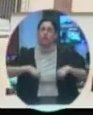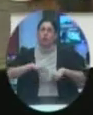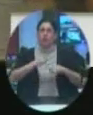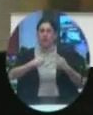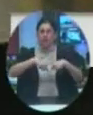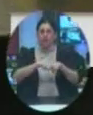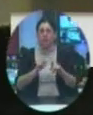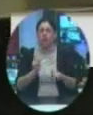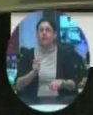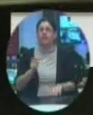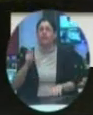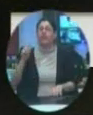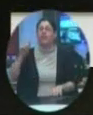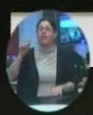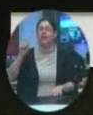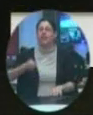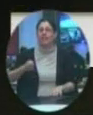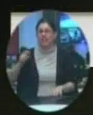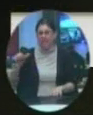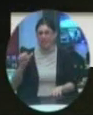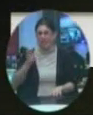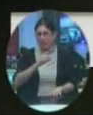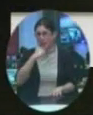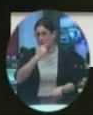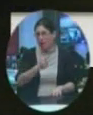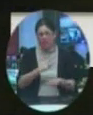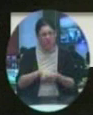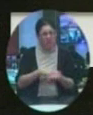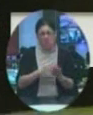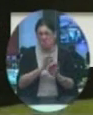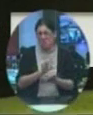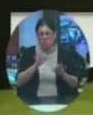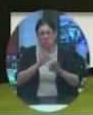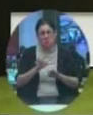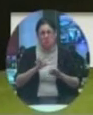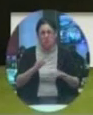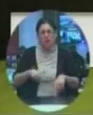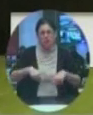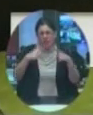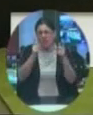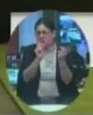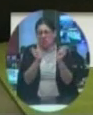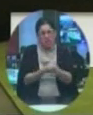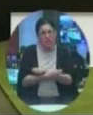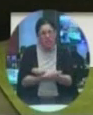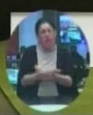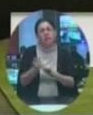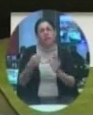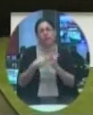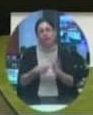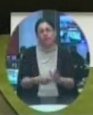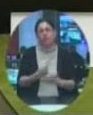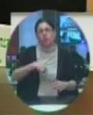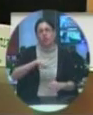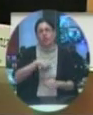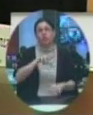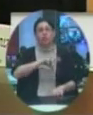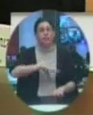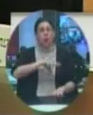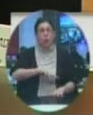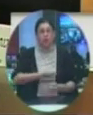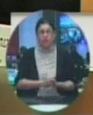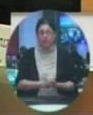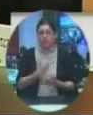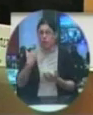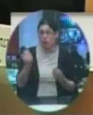איתן כבל, הדגיש כי הוא מרגיש ששום דבר בענף לא השתנה כבר 20 שנה, וזה מעיד על כך שאנחנו בצרות. שלושה